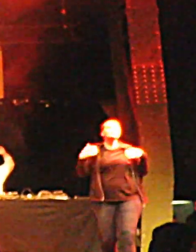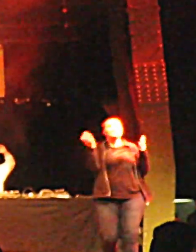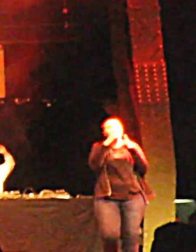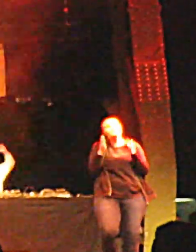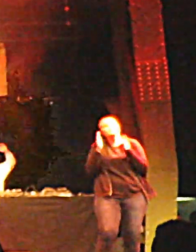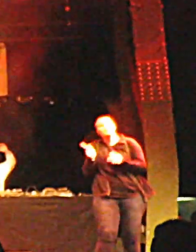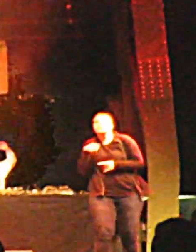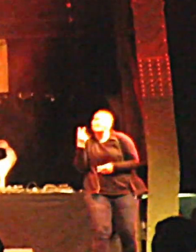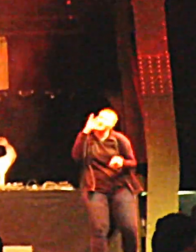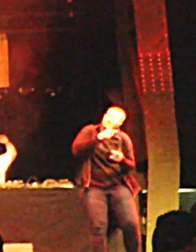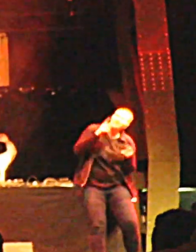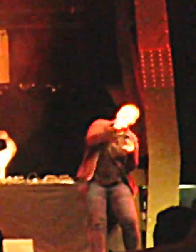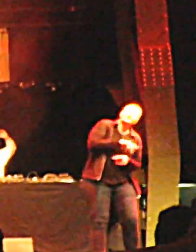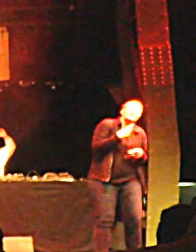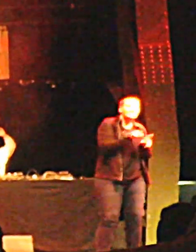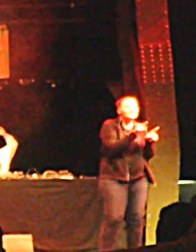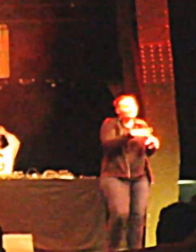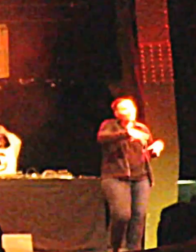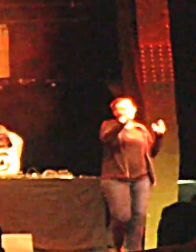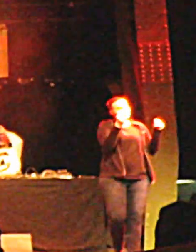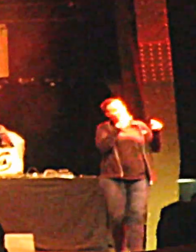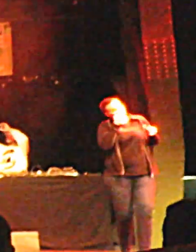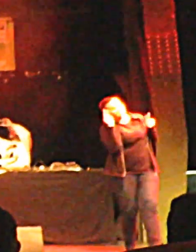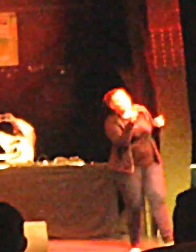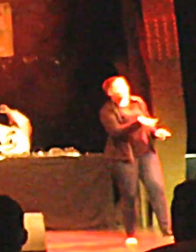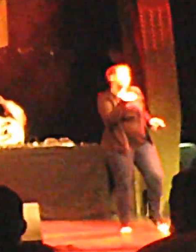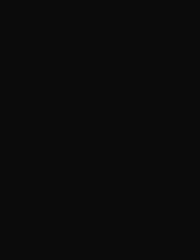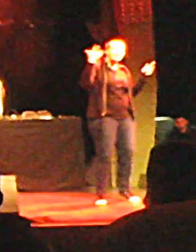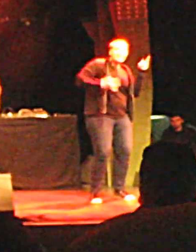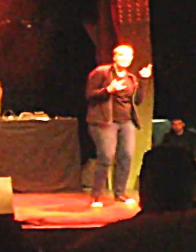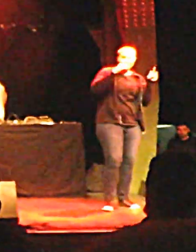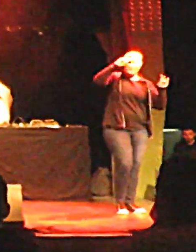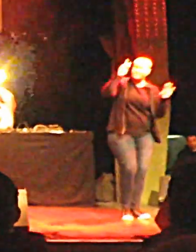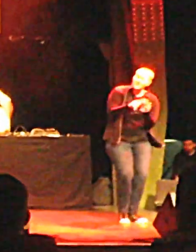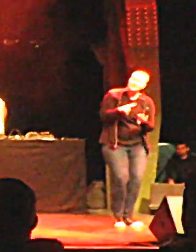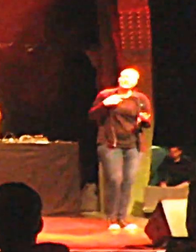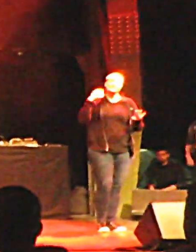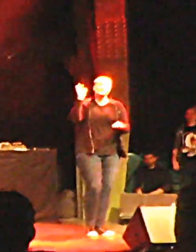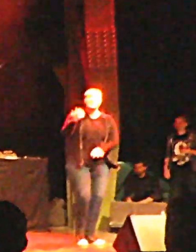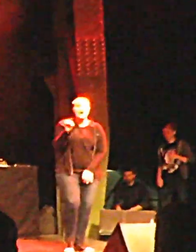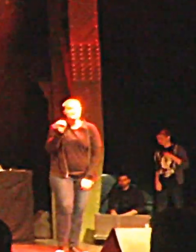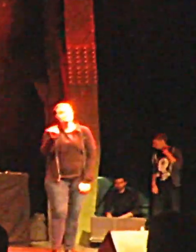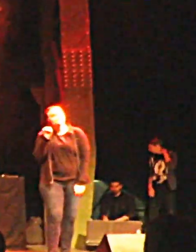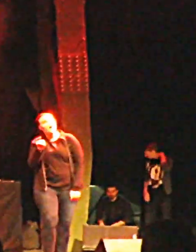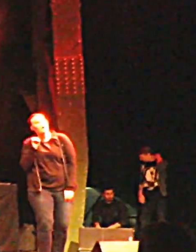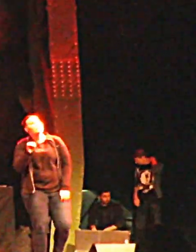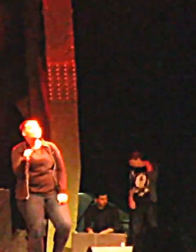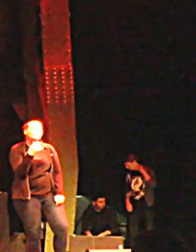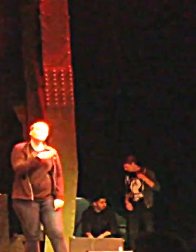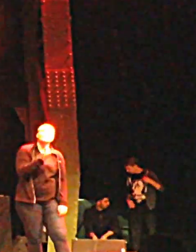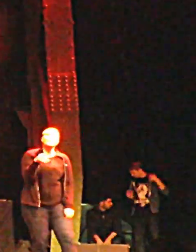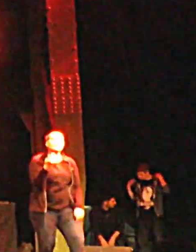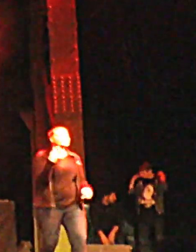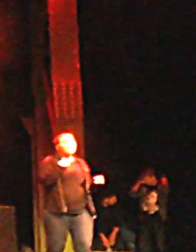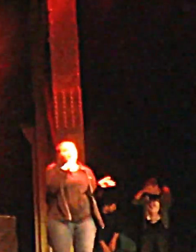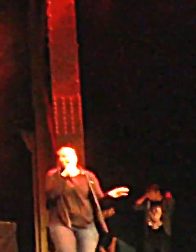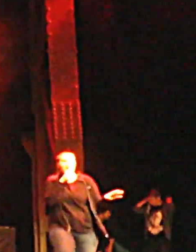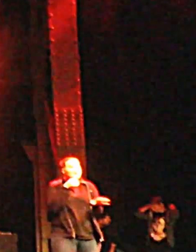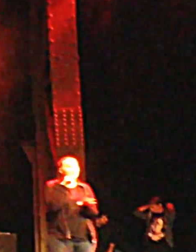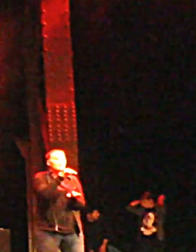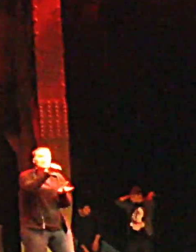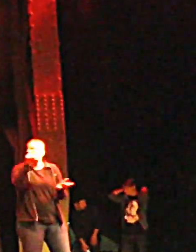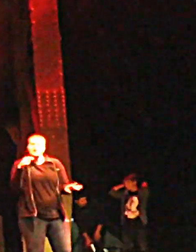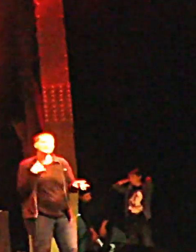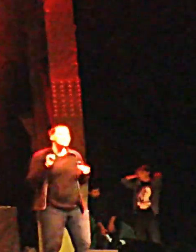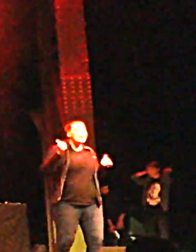Liebe. Verzaubert wie Curse. Das wird für die Szenen alles geben. Check der letzten Mal. Es macht Spaß. Wir reisen von Jam zu Jam. Ich lebe im